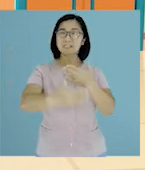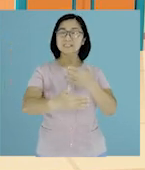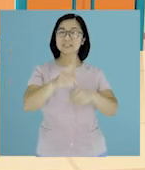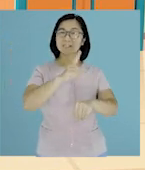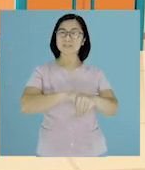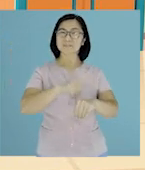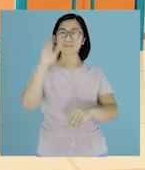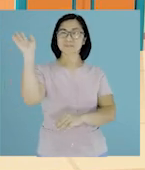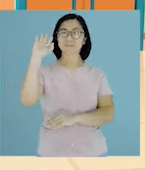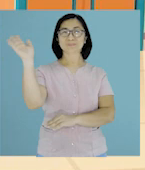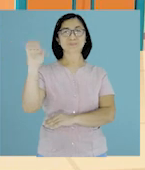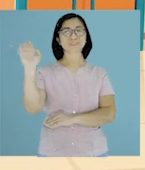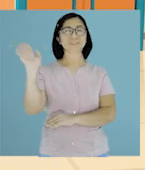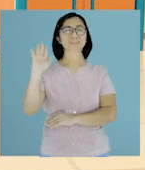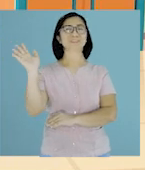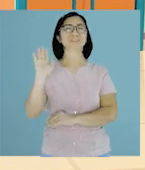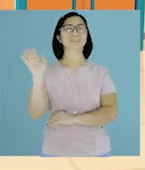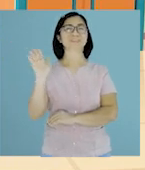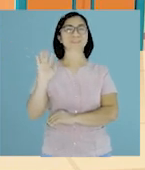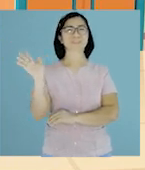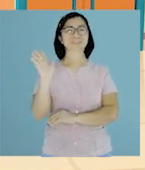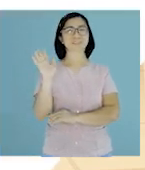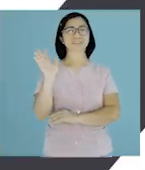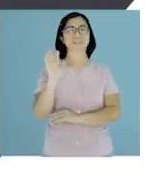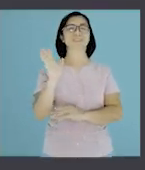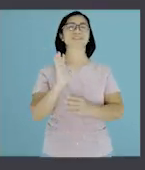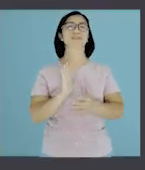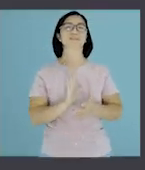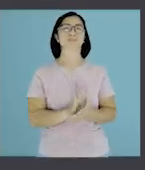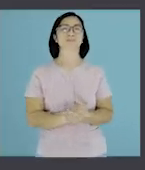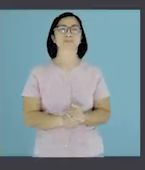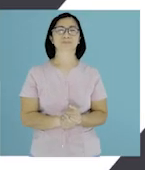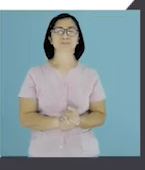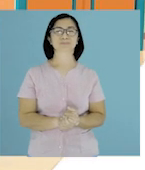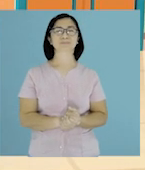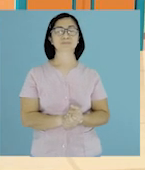mga bata, paalam!